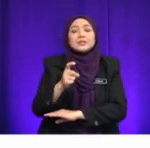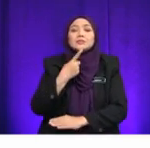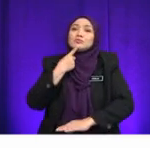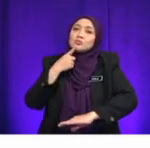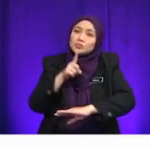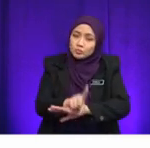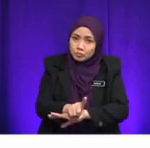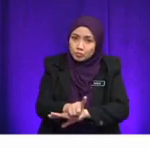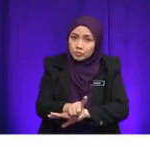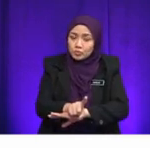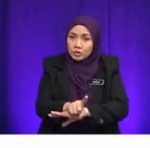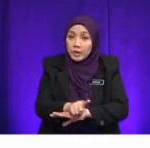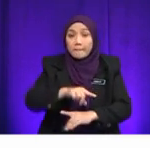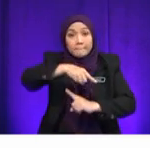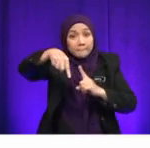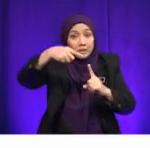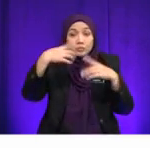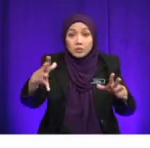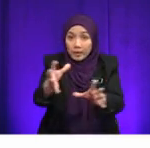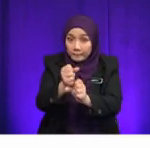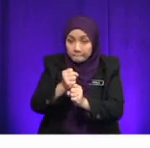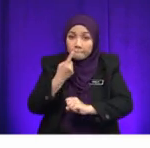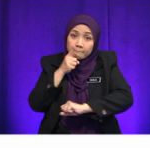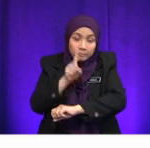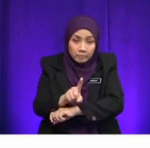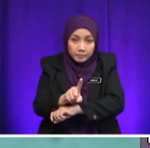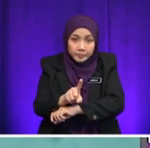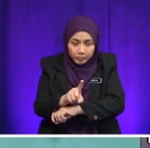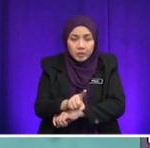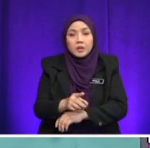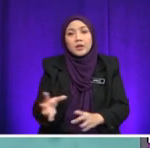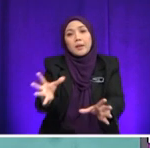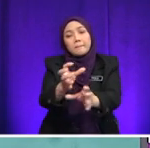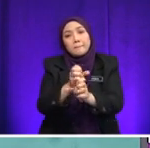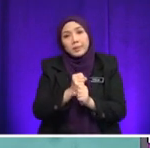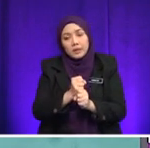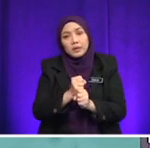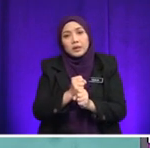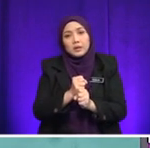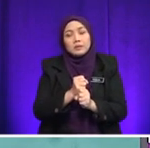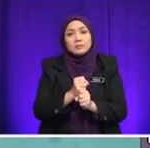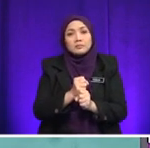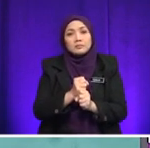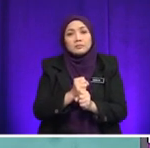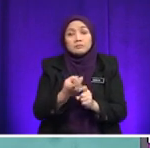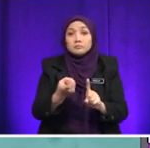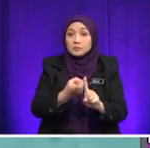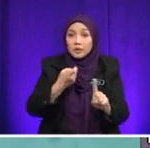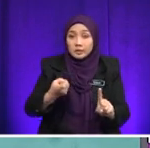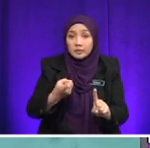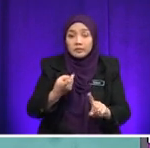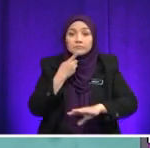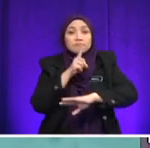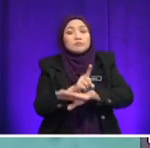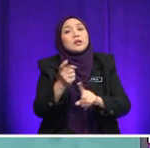apabila persetujuan telah diperoleh maka proses seterusnya ialah untuk mendapatkan ketika persetujuan